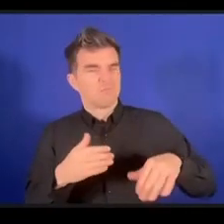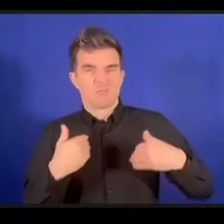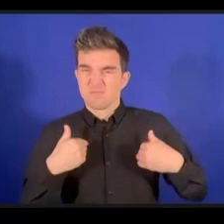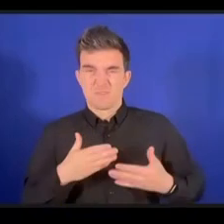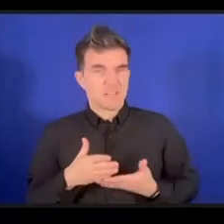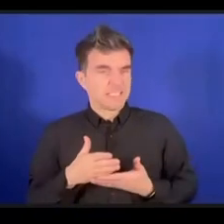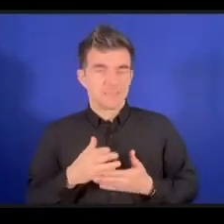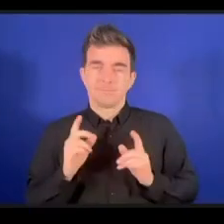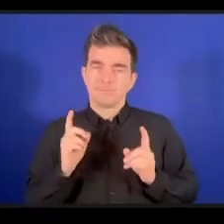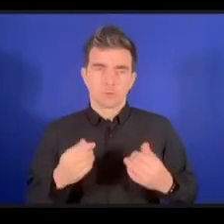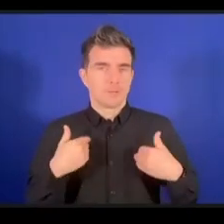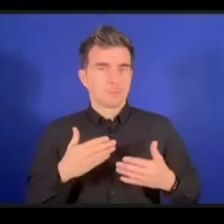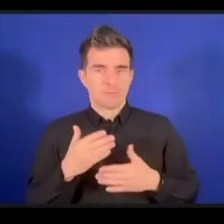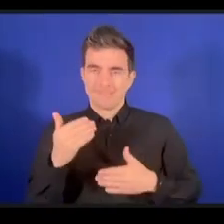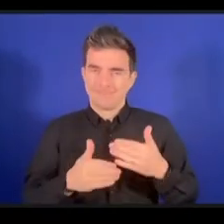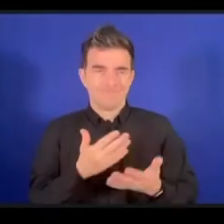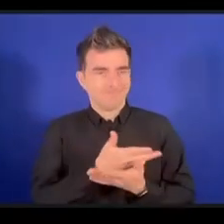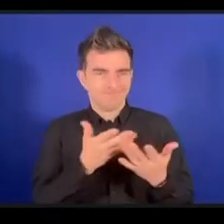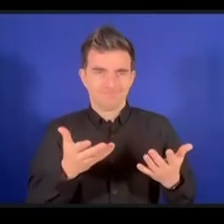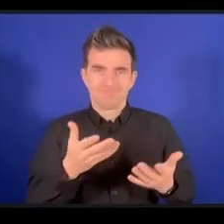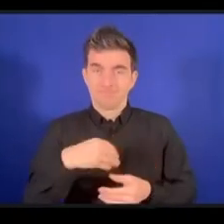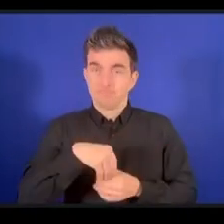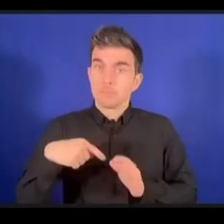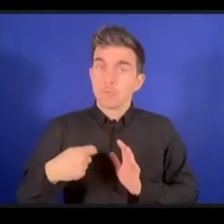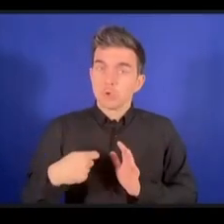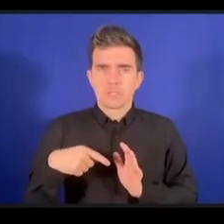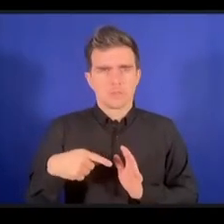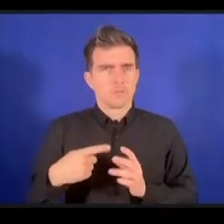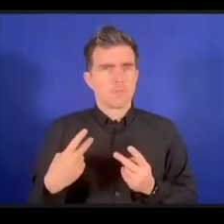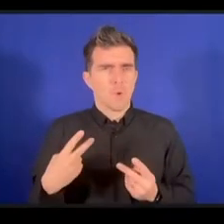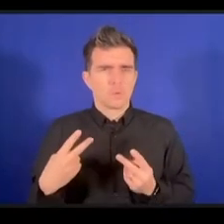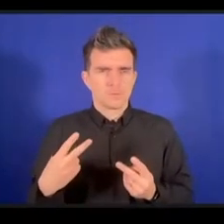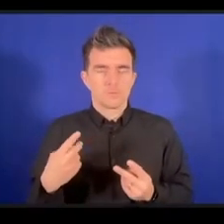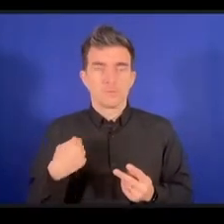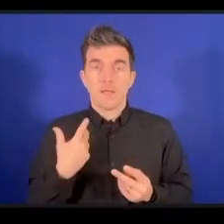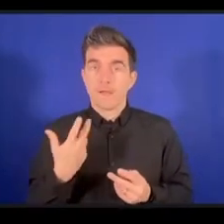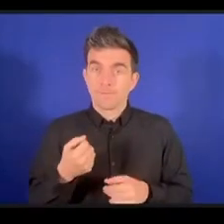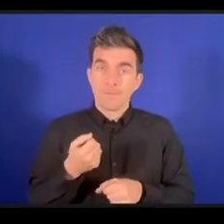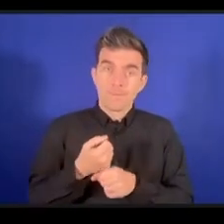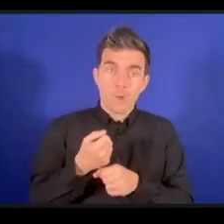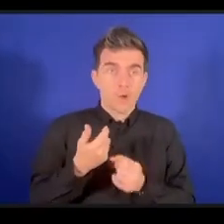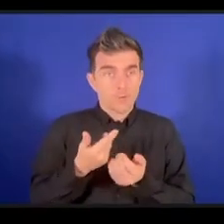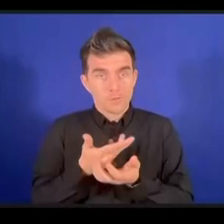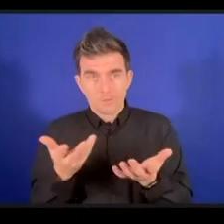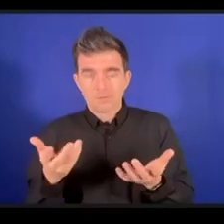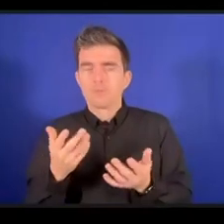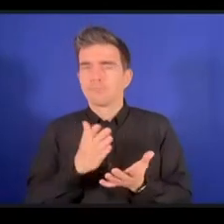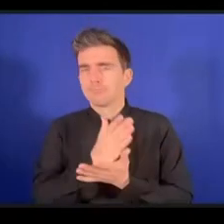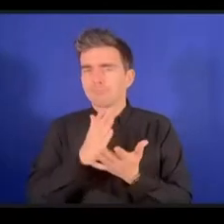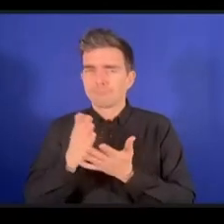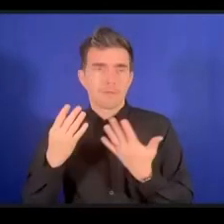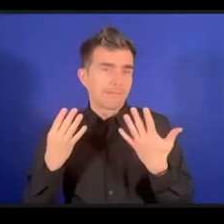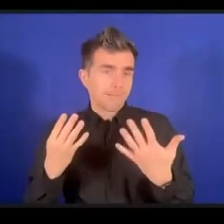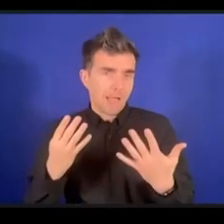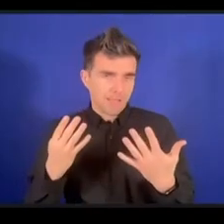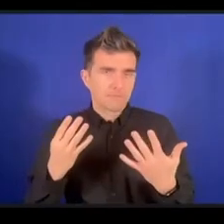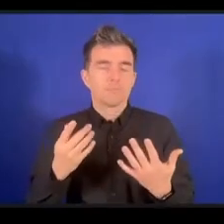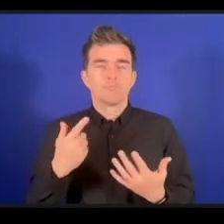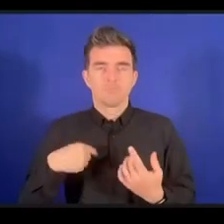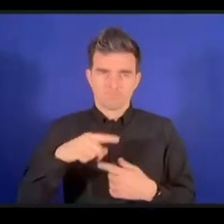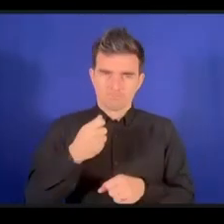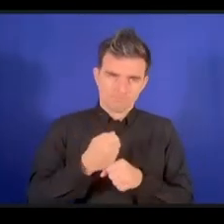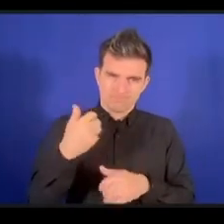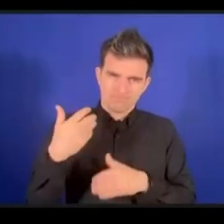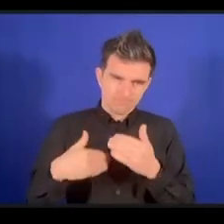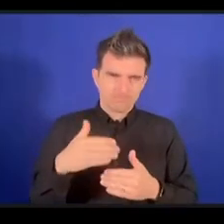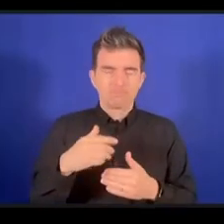究会非常有帮助，这也是我们在亚的斯亚贝巴去年做出的承诺。